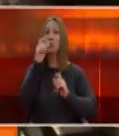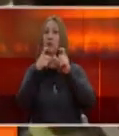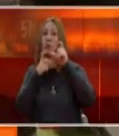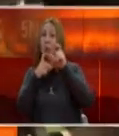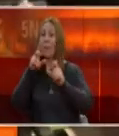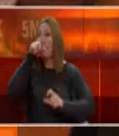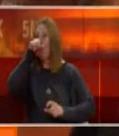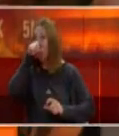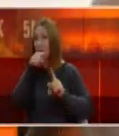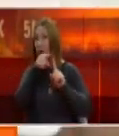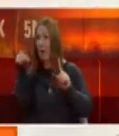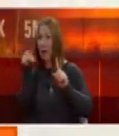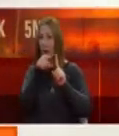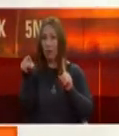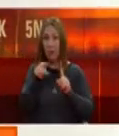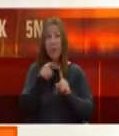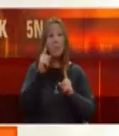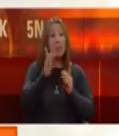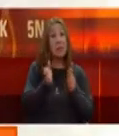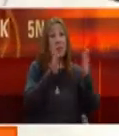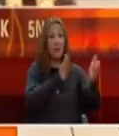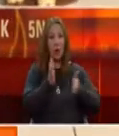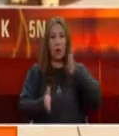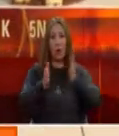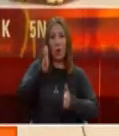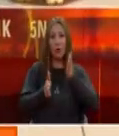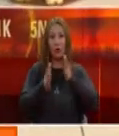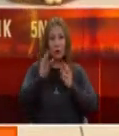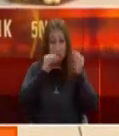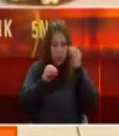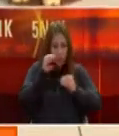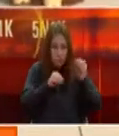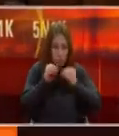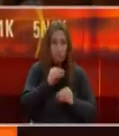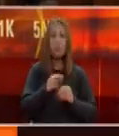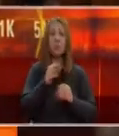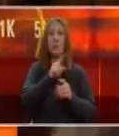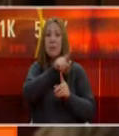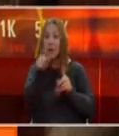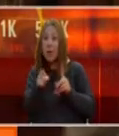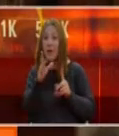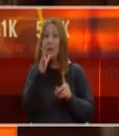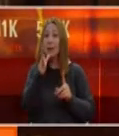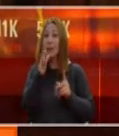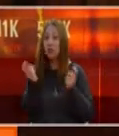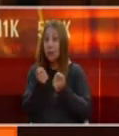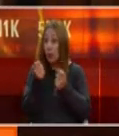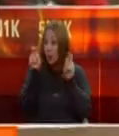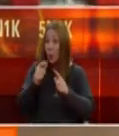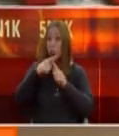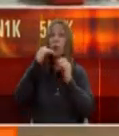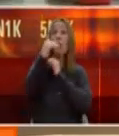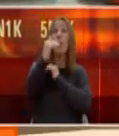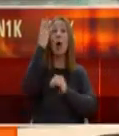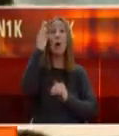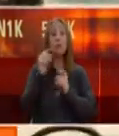oluyor turnuvalar. Bir taraftan robot tasarlıyorlar, programlıyorlar. Bir taraftan bilimsel çalışmalar yapıp toplumsal